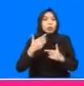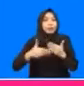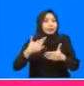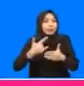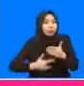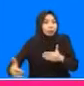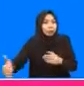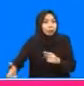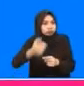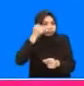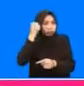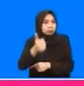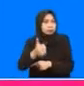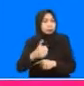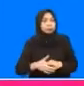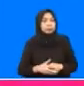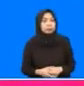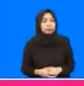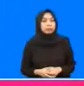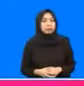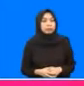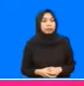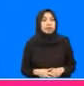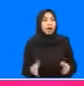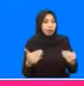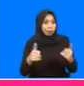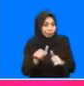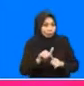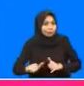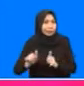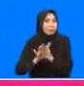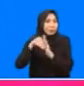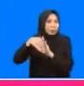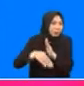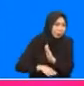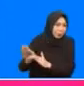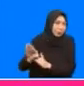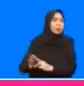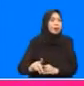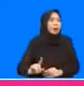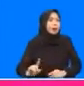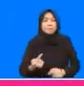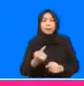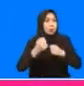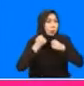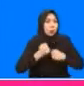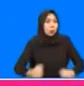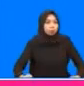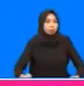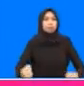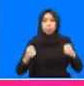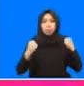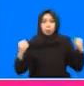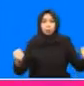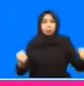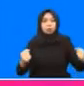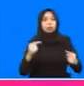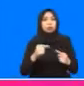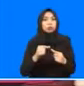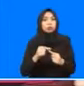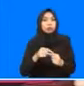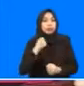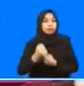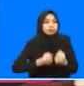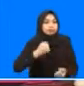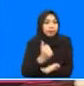future. Let's put recover together, recover stronger, into concrete and meaningful